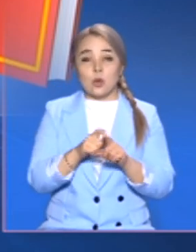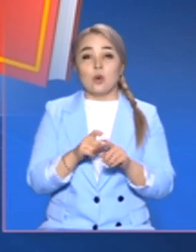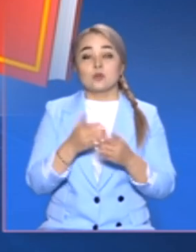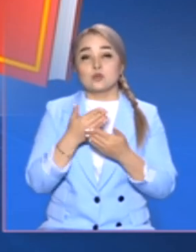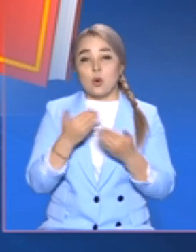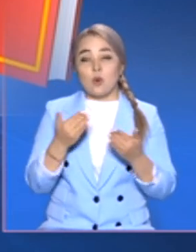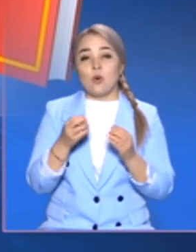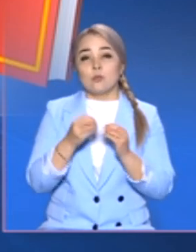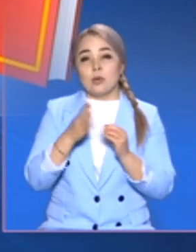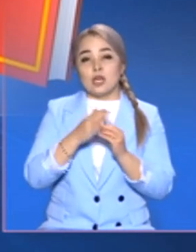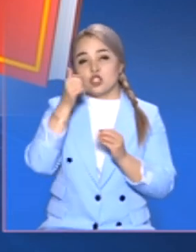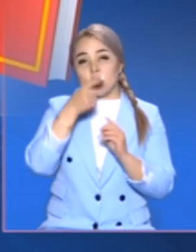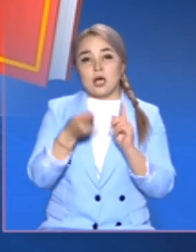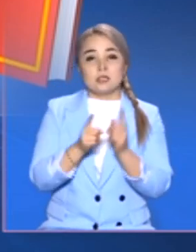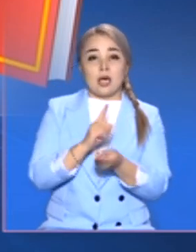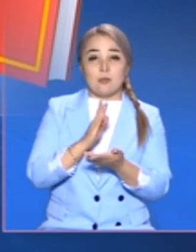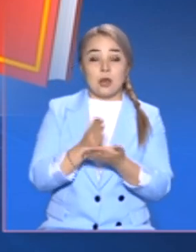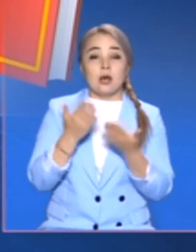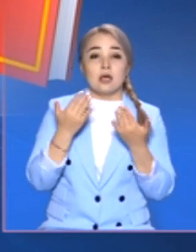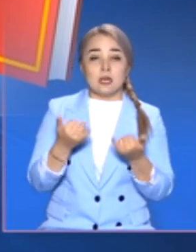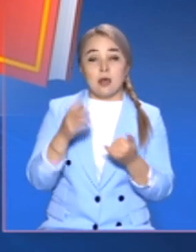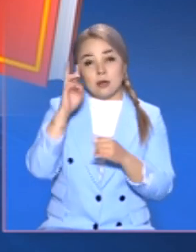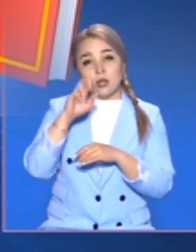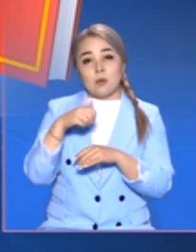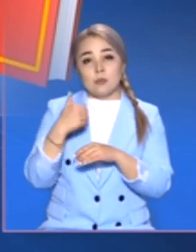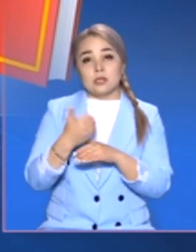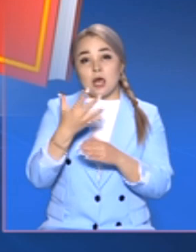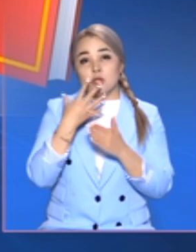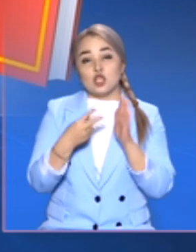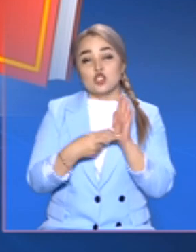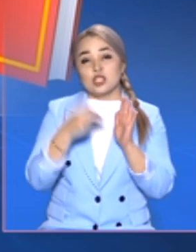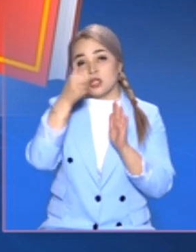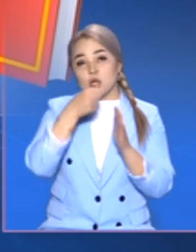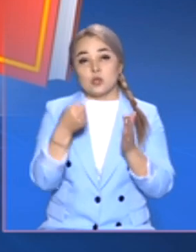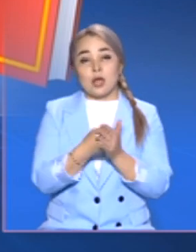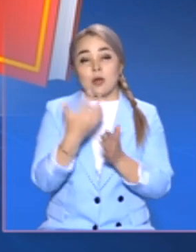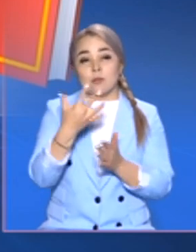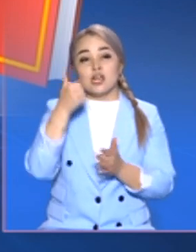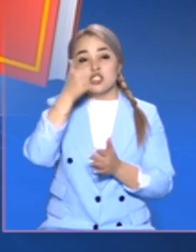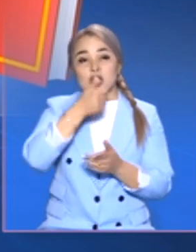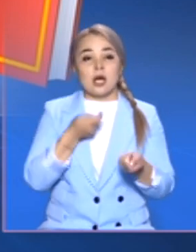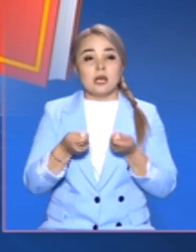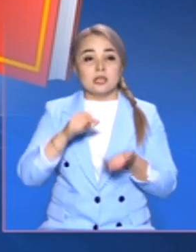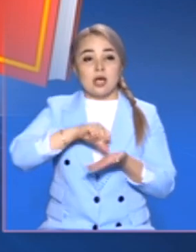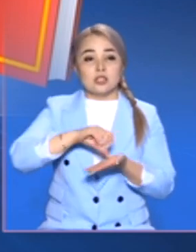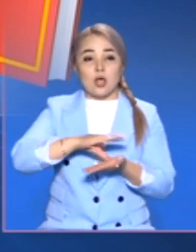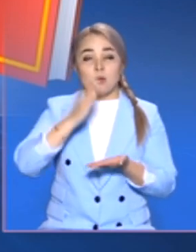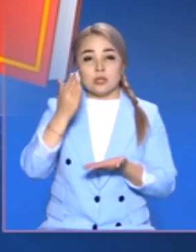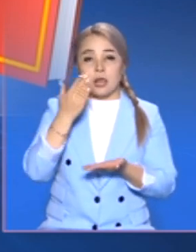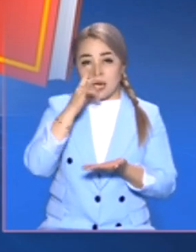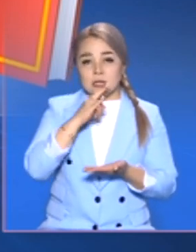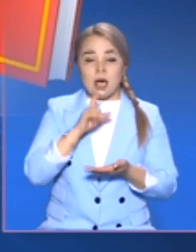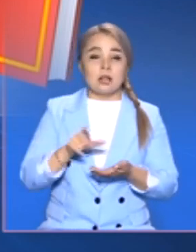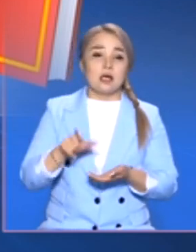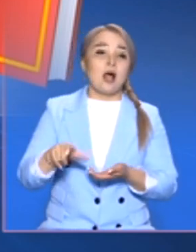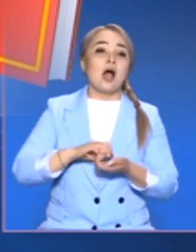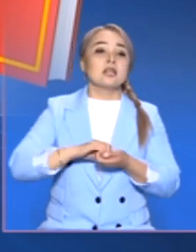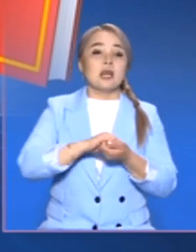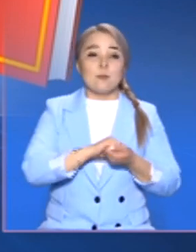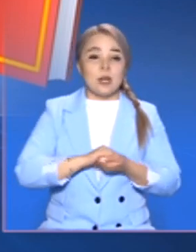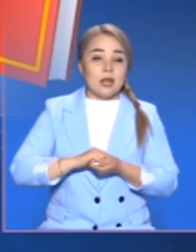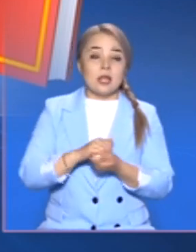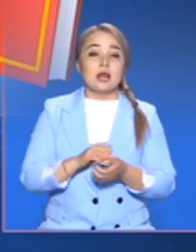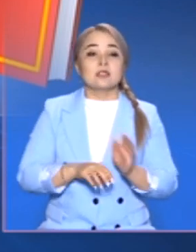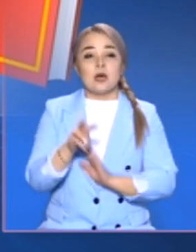соңғы 15 жыл деп өзгертілді. Мемлекет басшысының өкілеттігі 7 жылдан 5 жылға қысқартылды. Қазақстан Халқы Ассамблеясы сенат пен мәжіліске